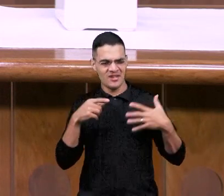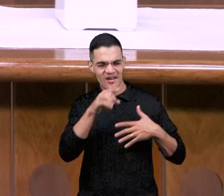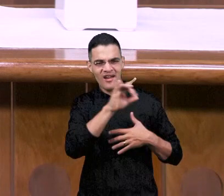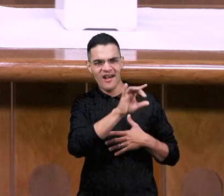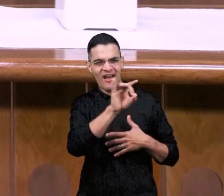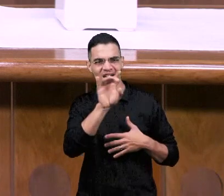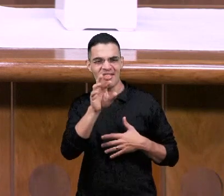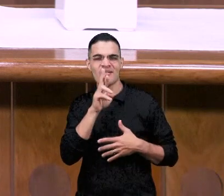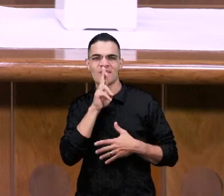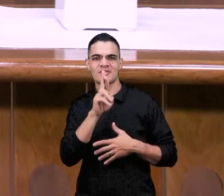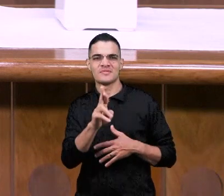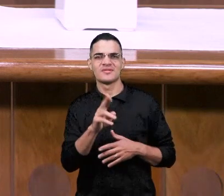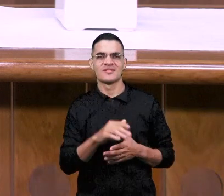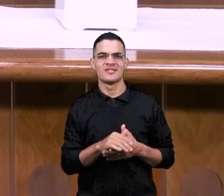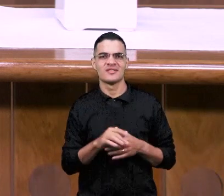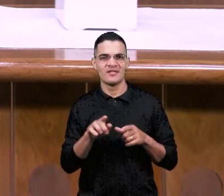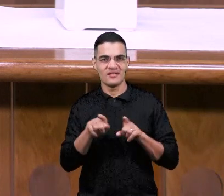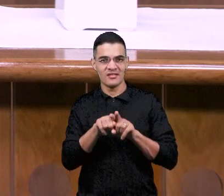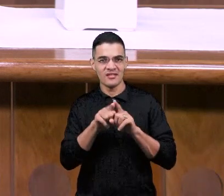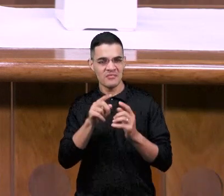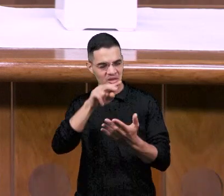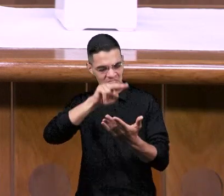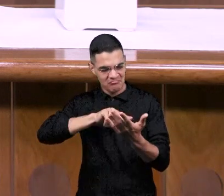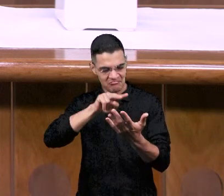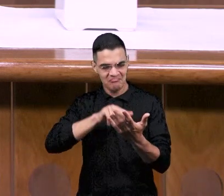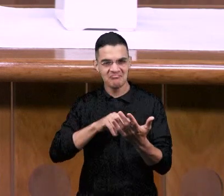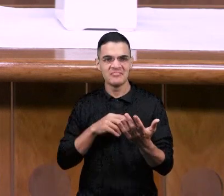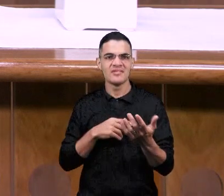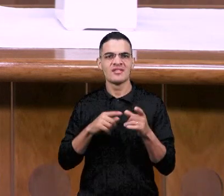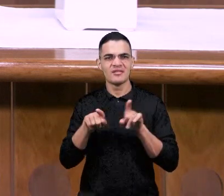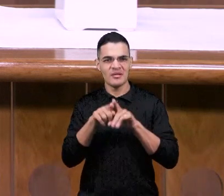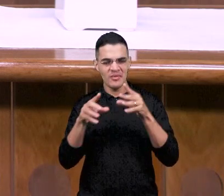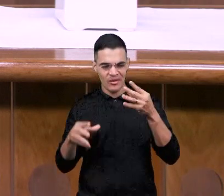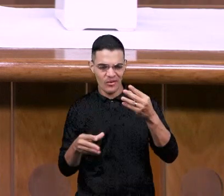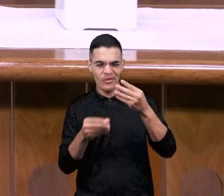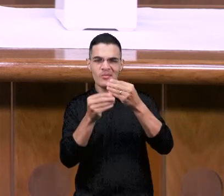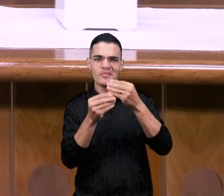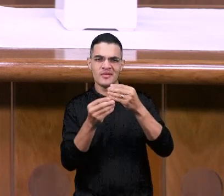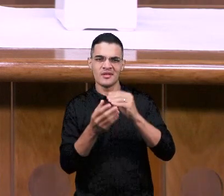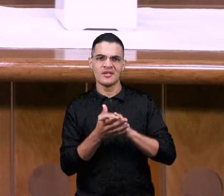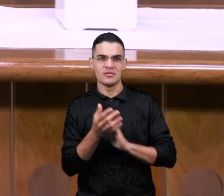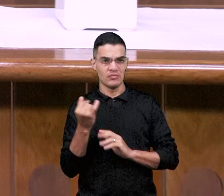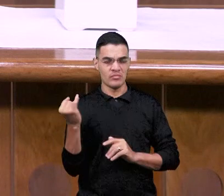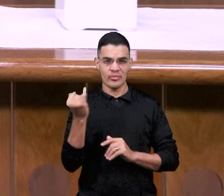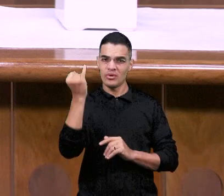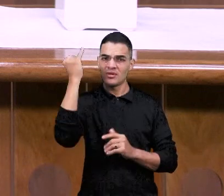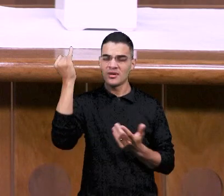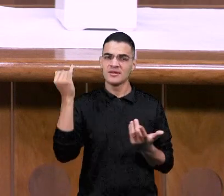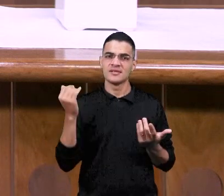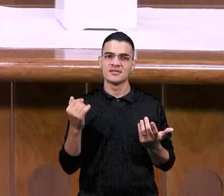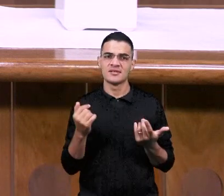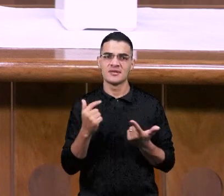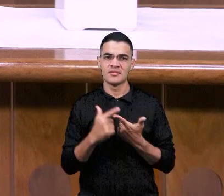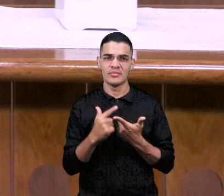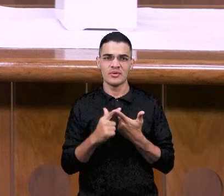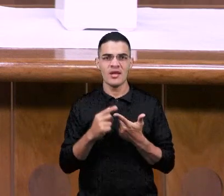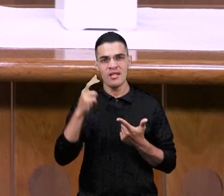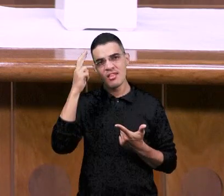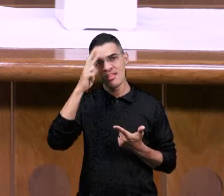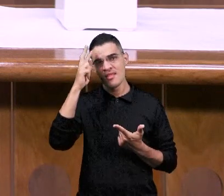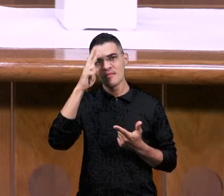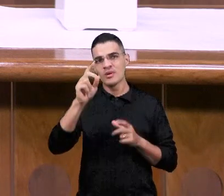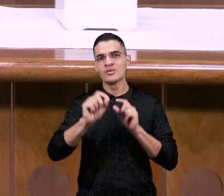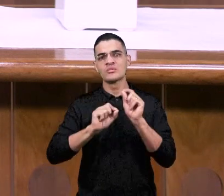ont pu donner la réponse en faisant même quelques compléments, des compléments très importants, comme